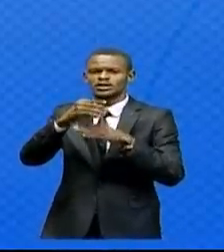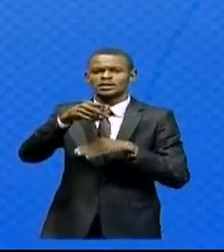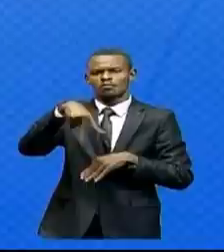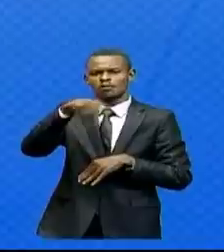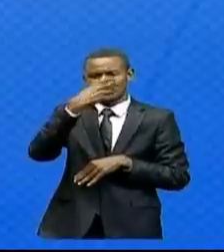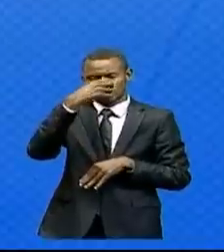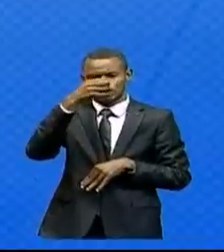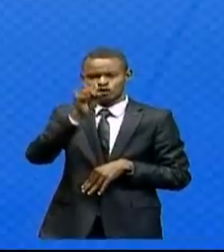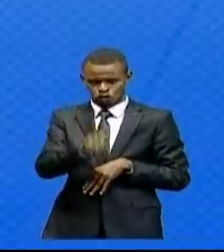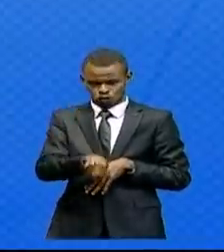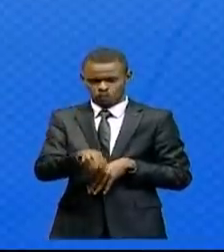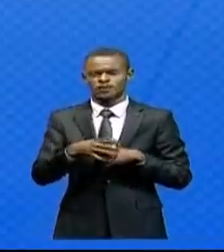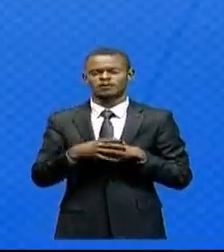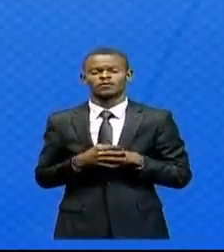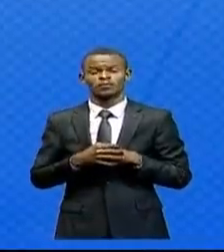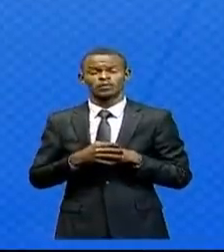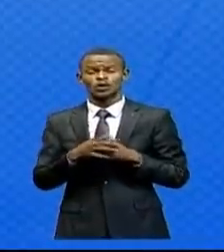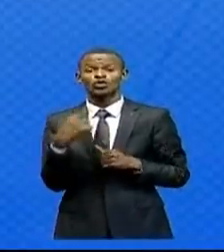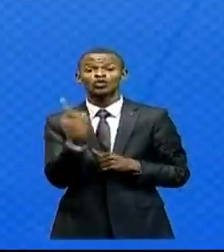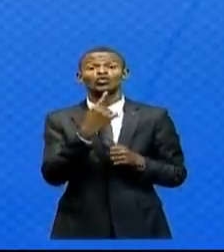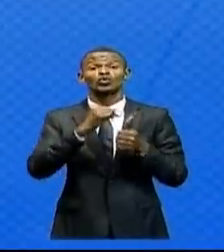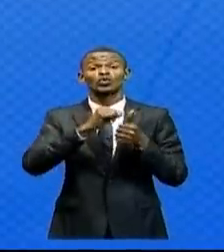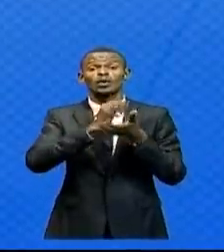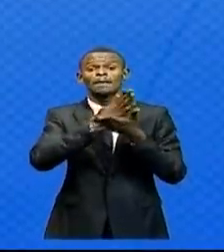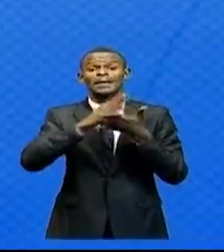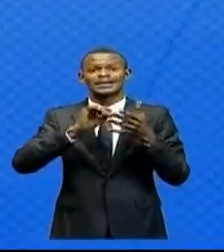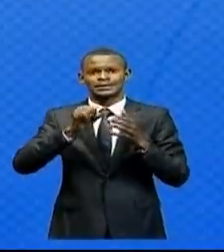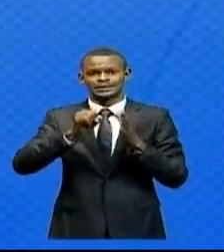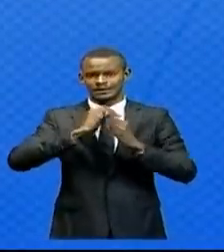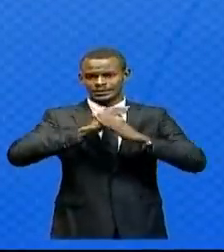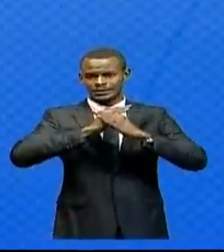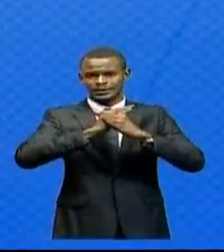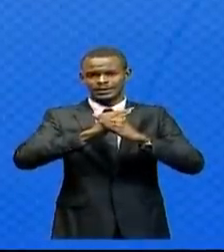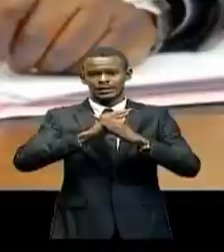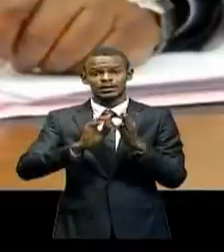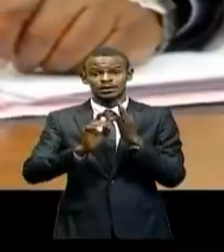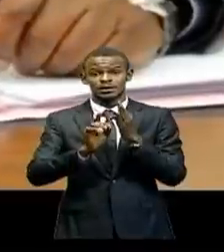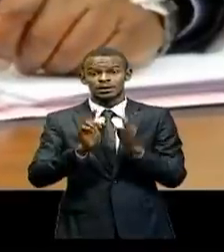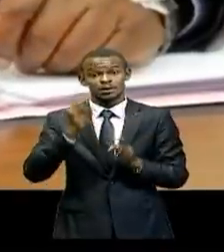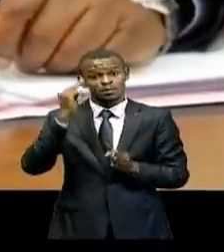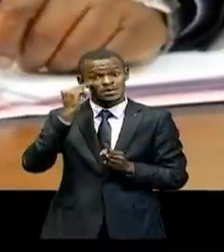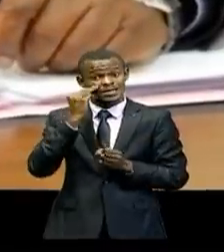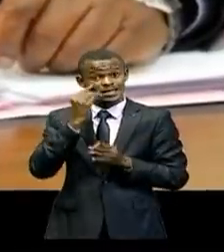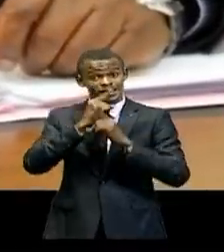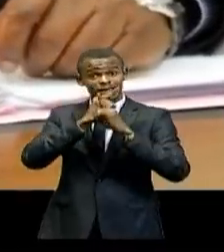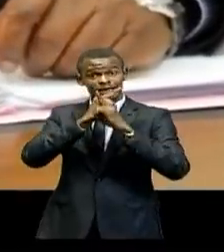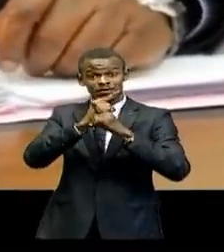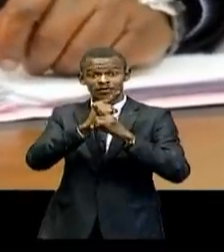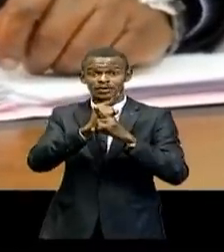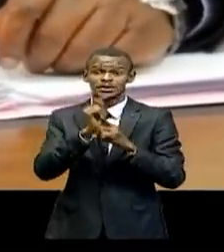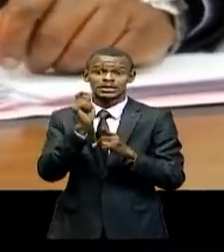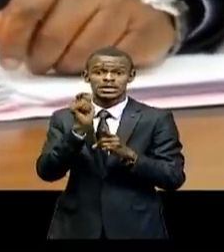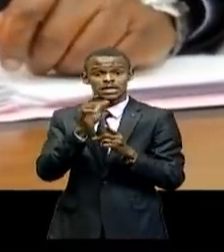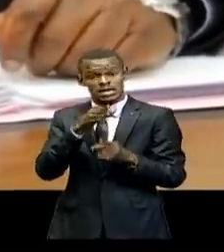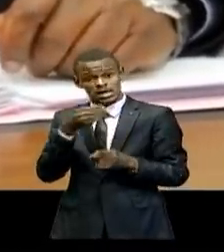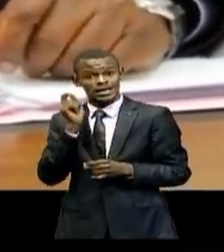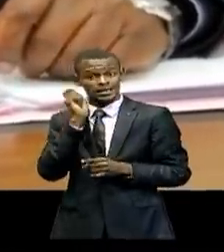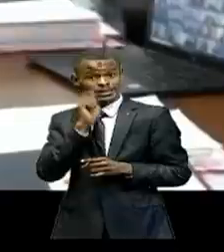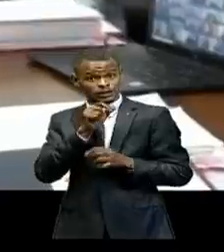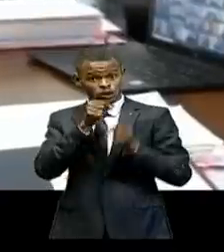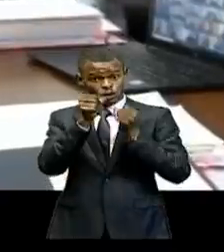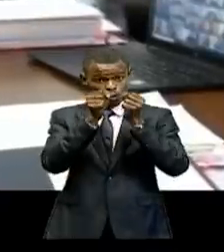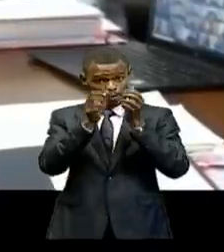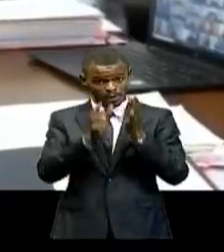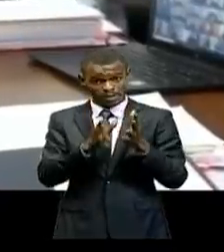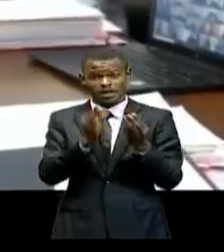ce chapitre sécuritaire, le ministre de la Défense nationale et ancien combattant a présenté au Conseil la situation